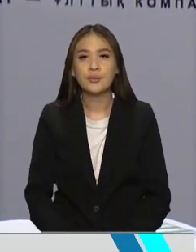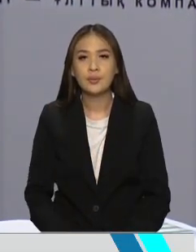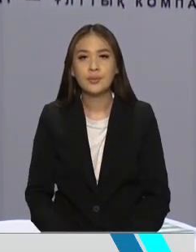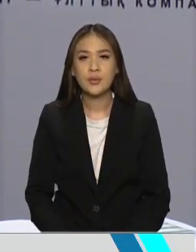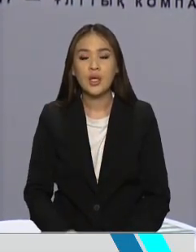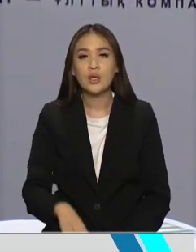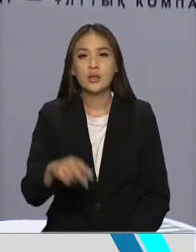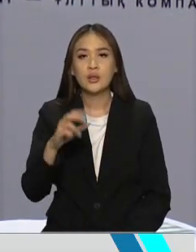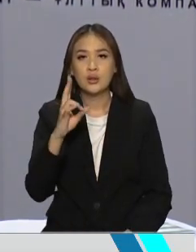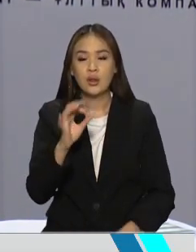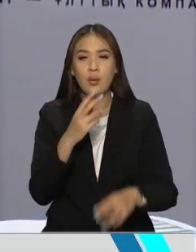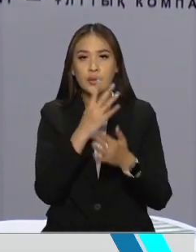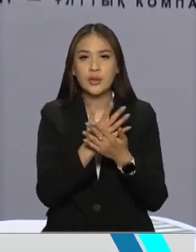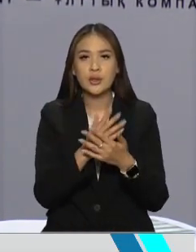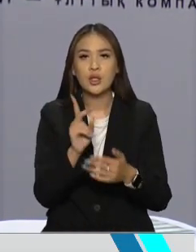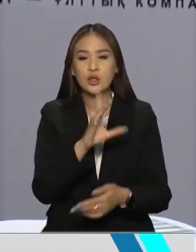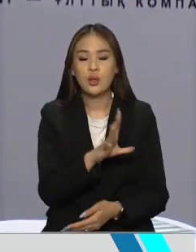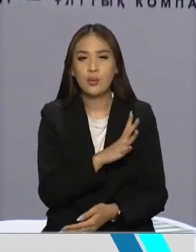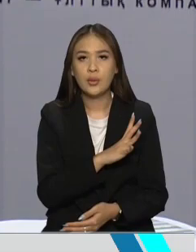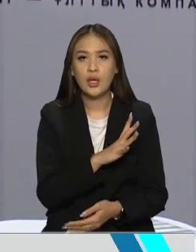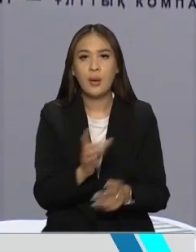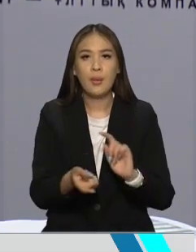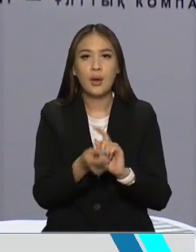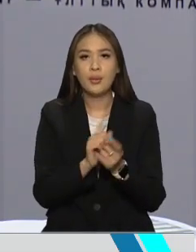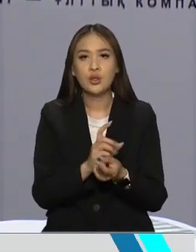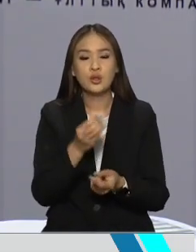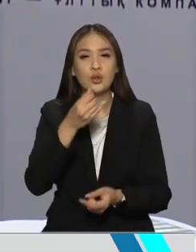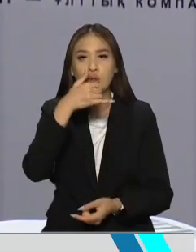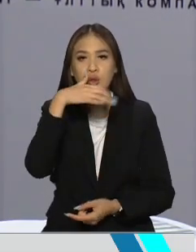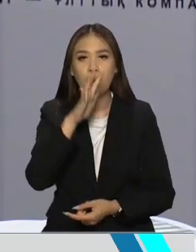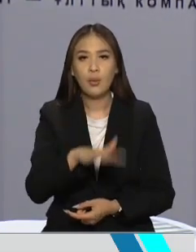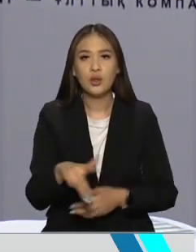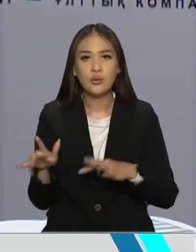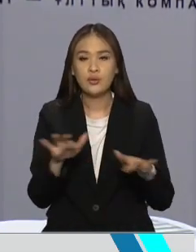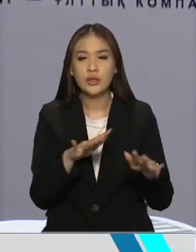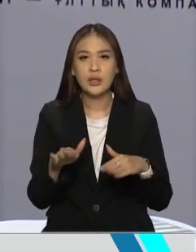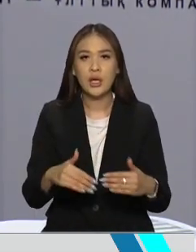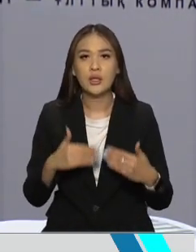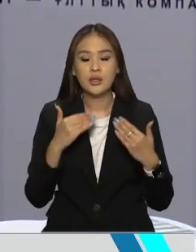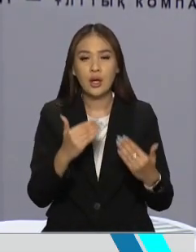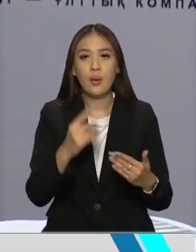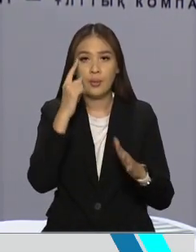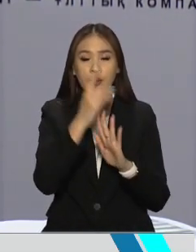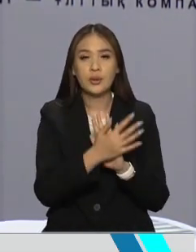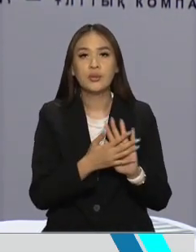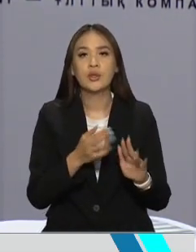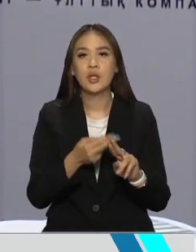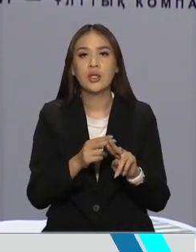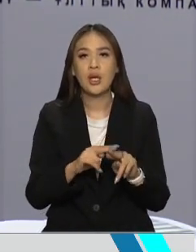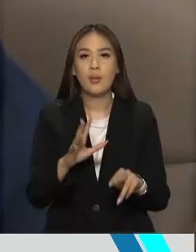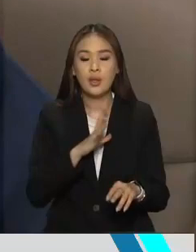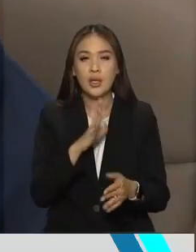всё-таки физическое время транспортировки мы поменять не можем это все-таки физика движения Как вы понимаете да есть